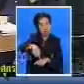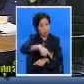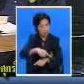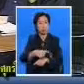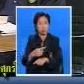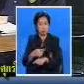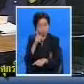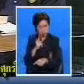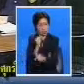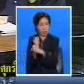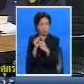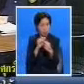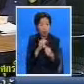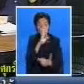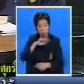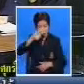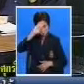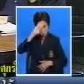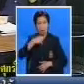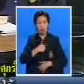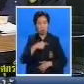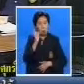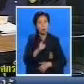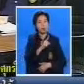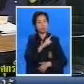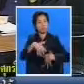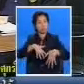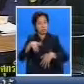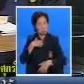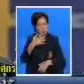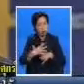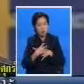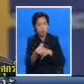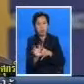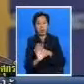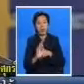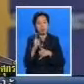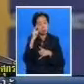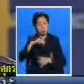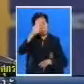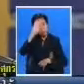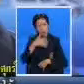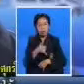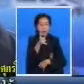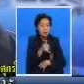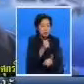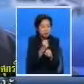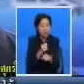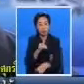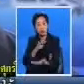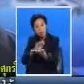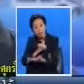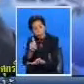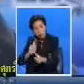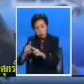คือไม่ใช่ว่าป่วยแล้วก็ยังไปโรงเรียนป่วยแล้วก็ยังไปทำงานนะครับอันนี้เป็นตัวปัญหาครับแต่วิกฤตที่ผมพูด 3อย่าง